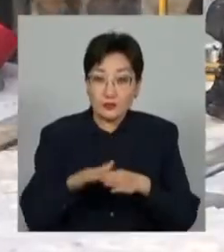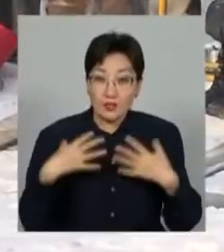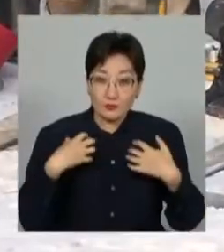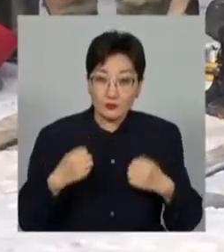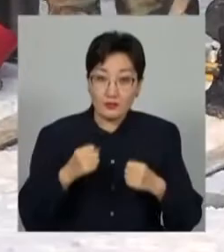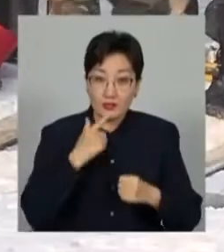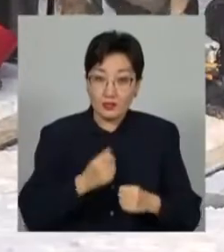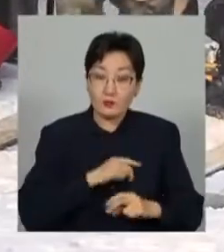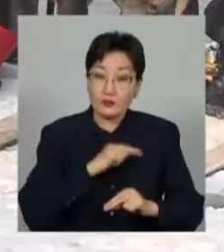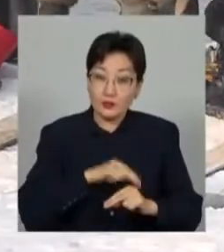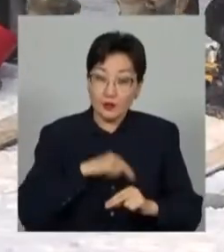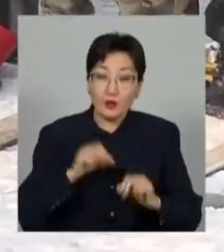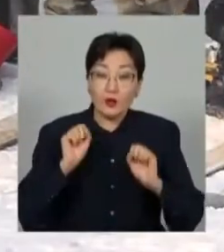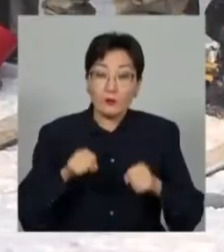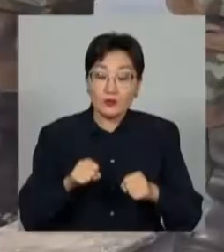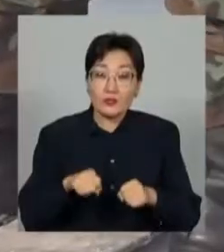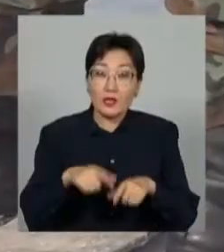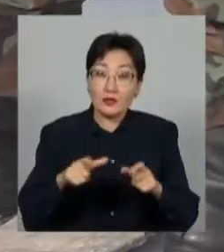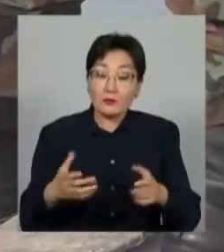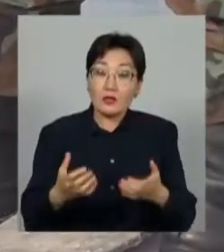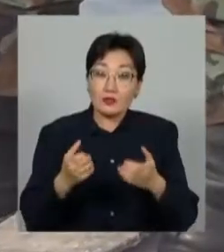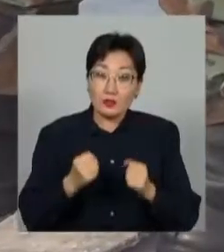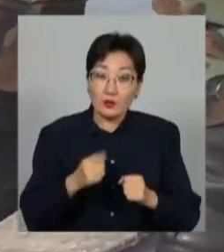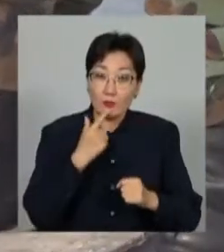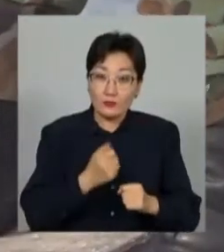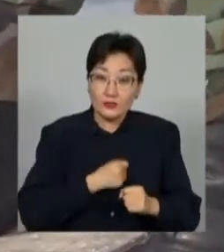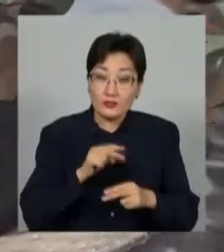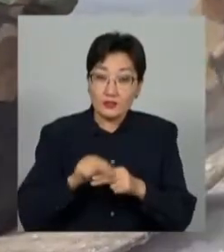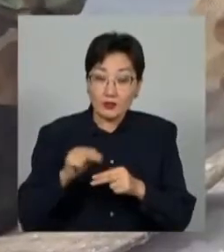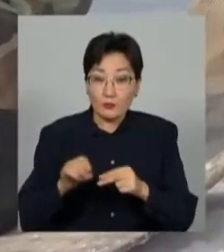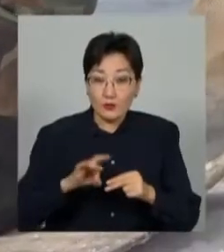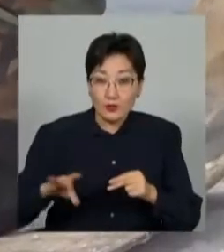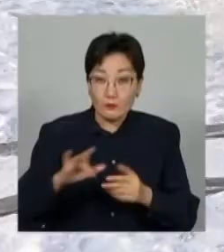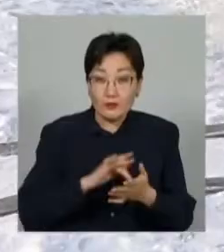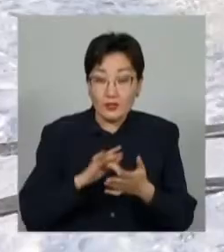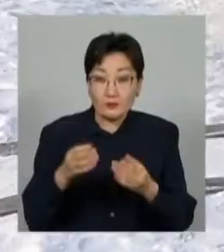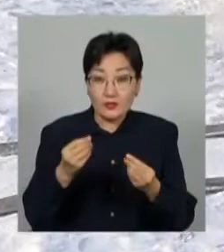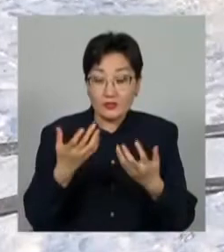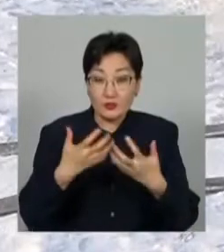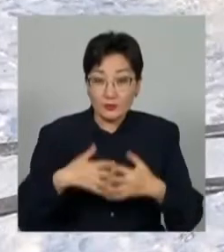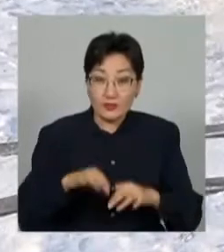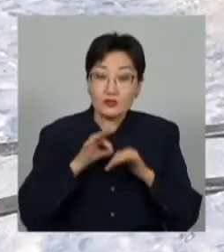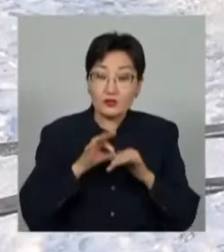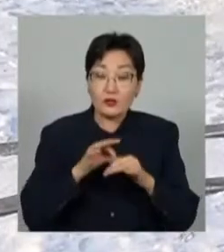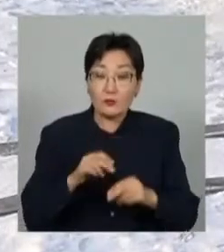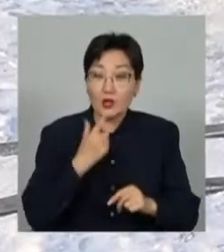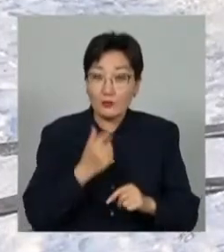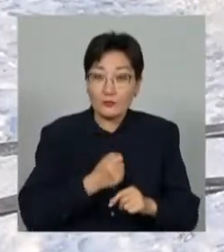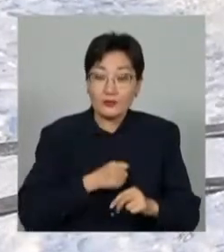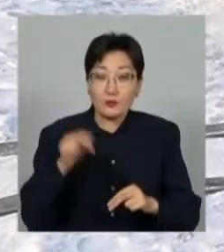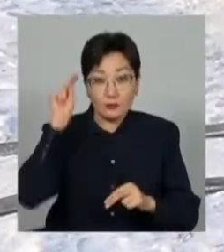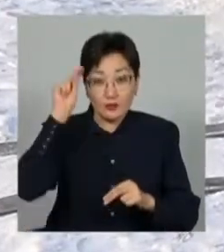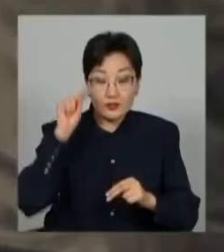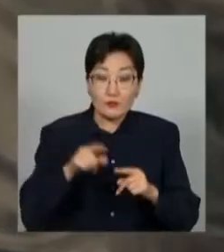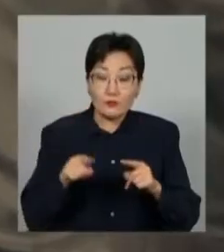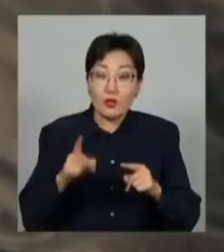денсаулығы әскери қызметке жарамды үміткерлер қабылданады. Курсанттарды оқыту республикалық бюджет қаражат есебінен жүргізіледі. Курсанттар оқу